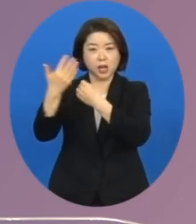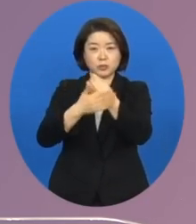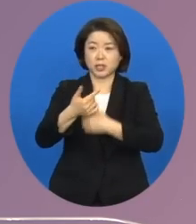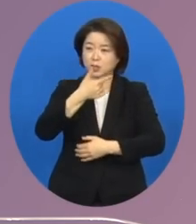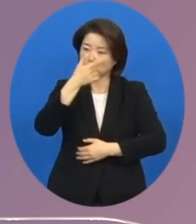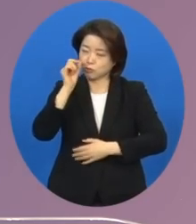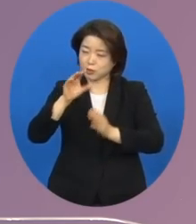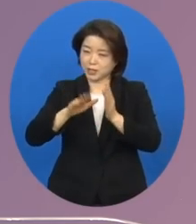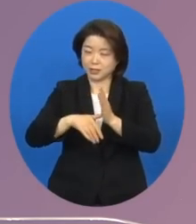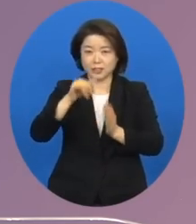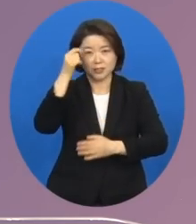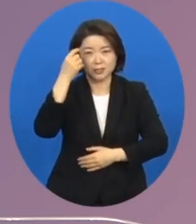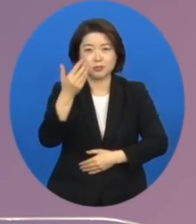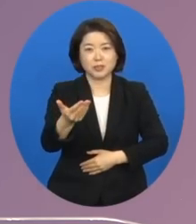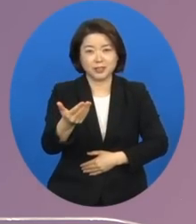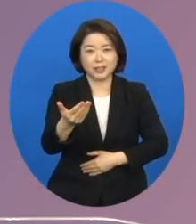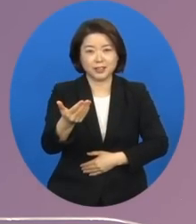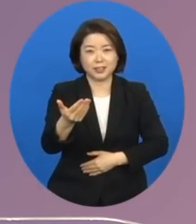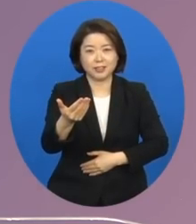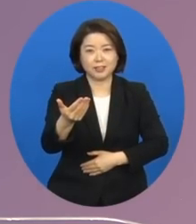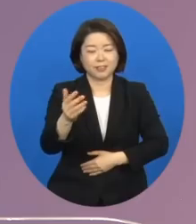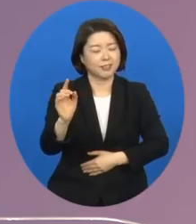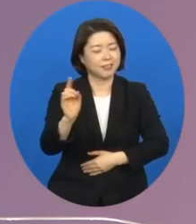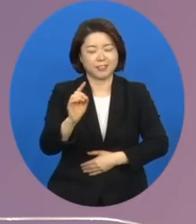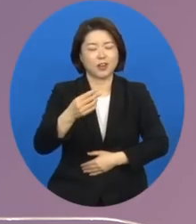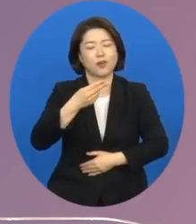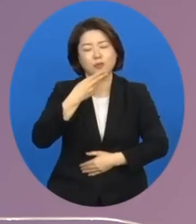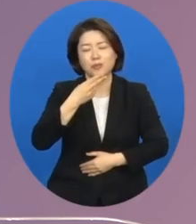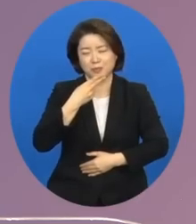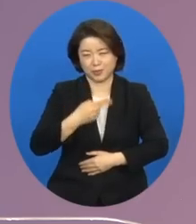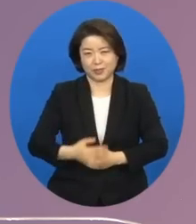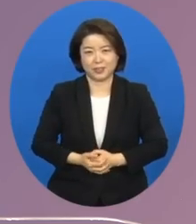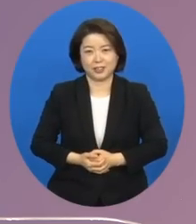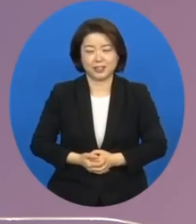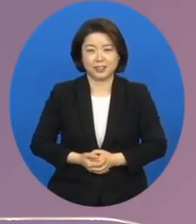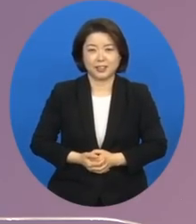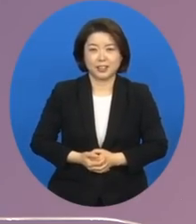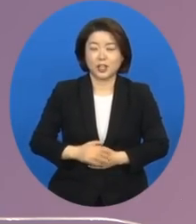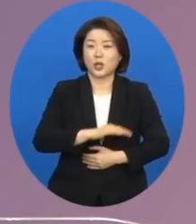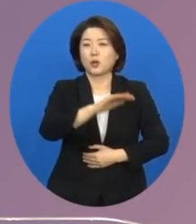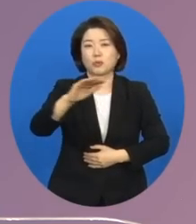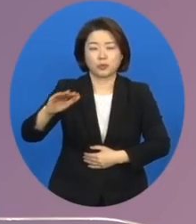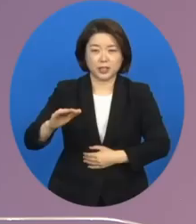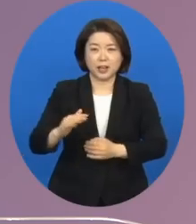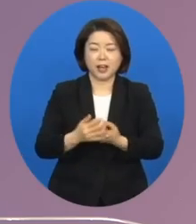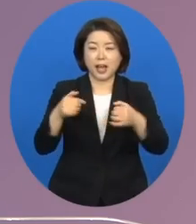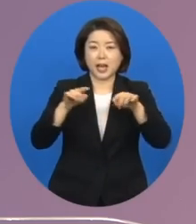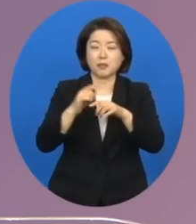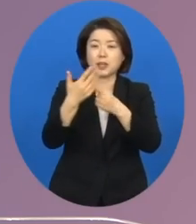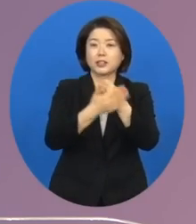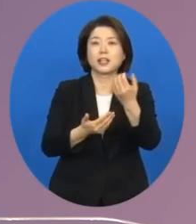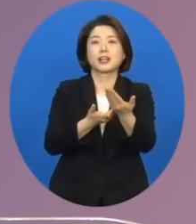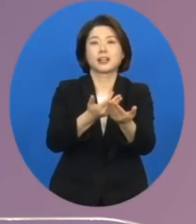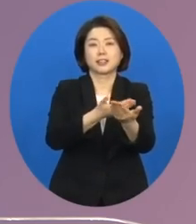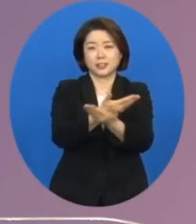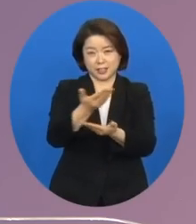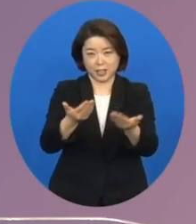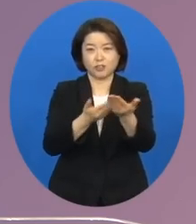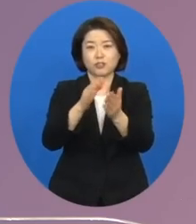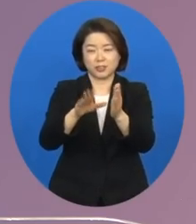부족한 때가 있었습니까 아마 결코 아닐 것입니다 오늘 우리가 함께 은혜를 나눌 때